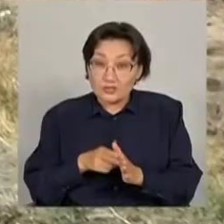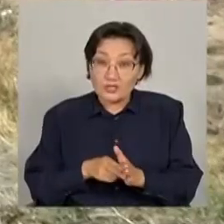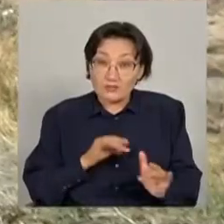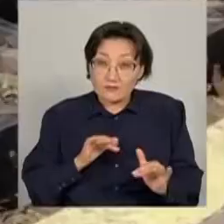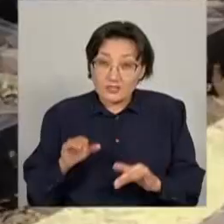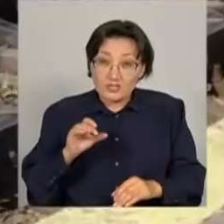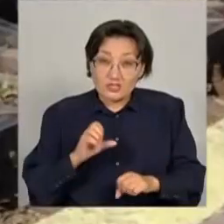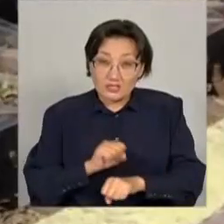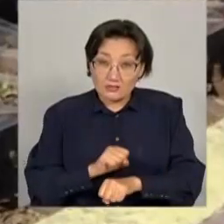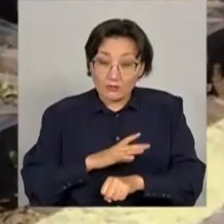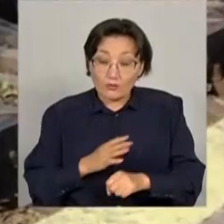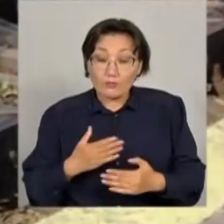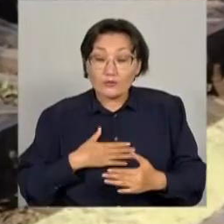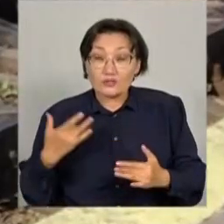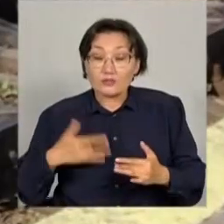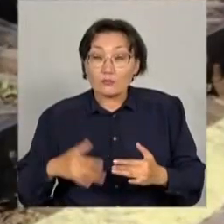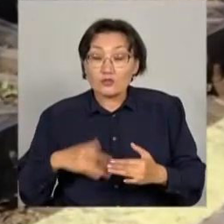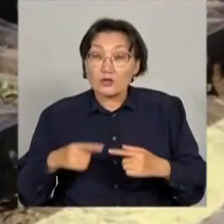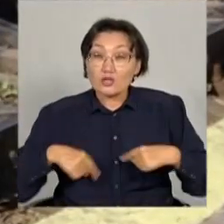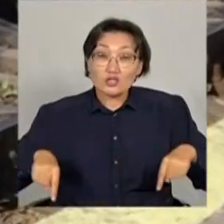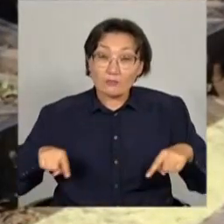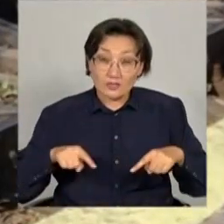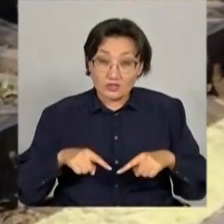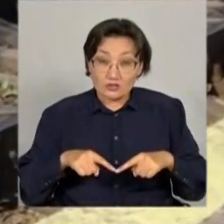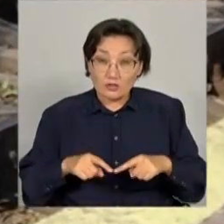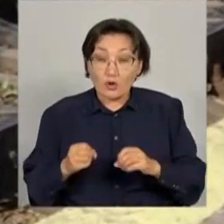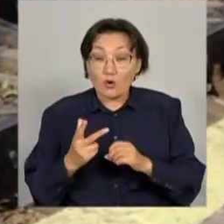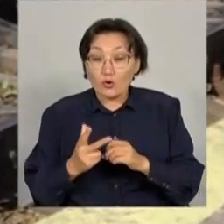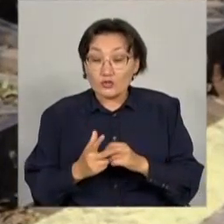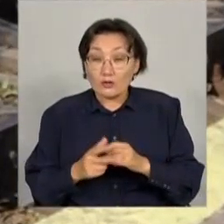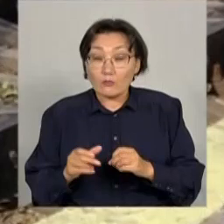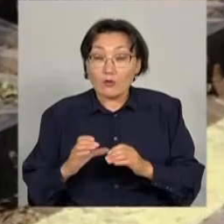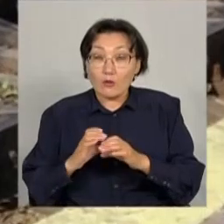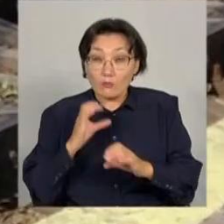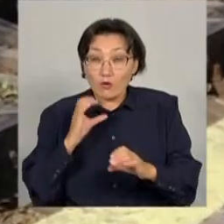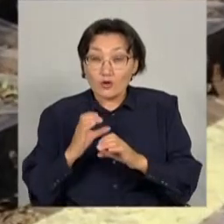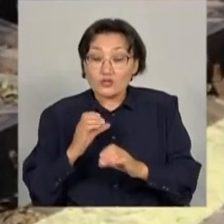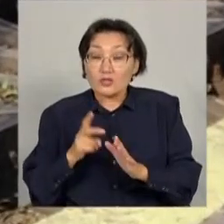шектелген. Біздің Жамбыл отделениесі бойынша 13 пойыз тоқтап тұр.